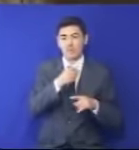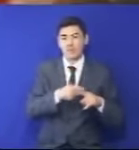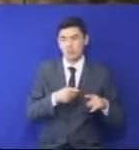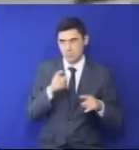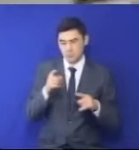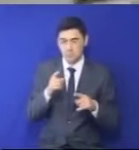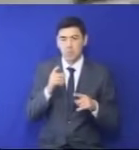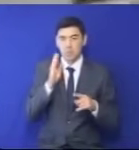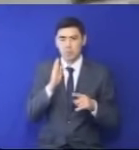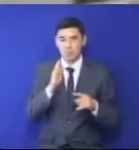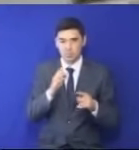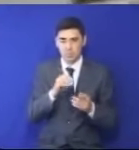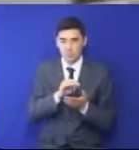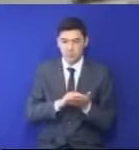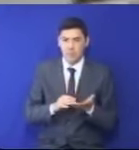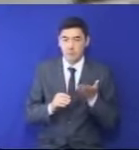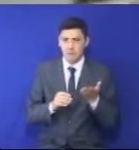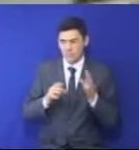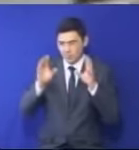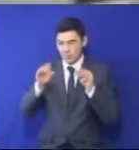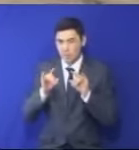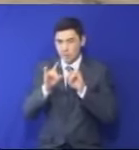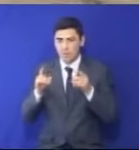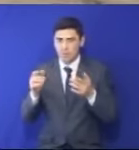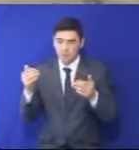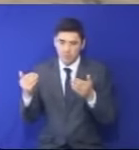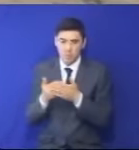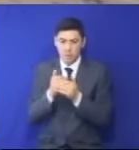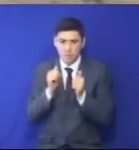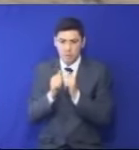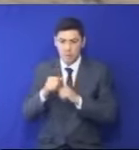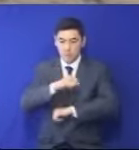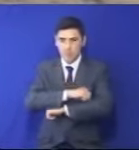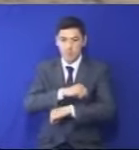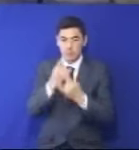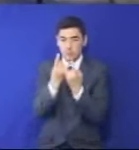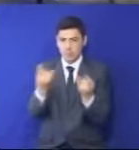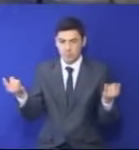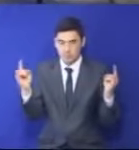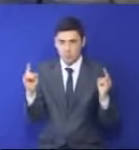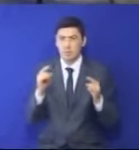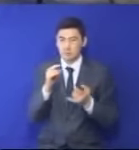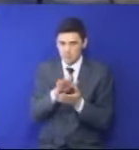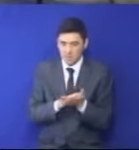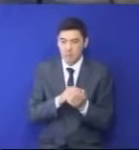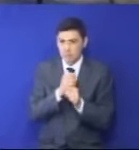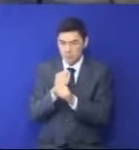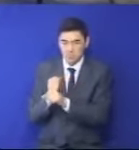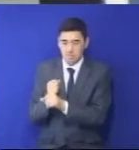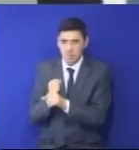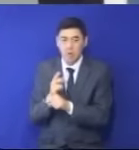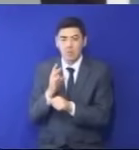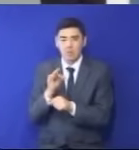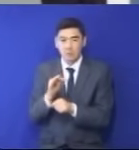Олардың айтуынша жалпы терезелерді ауыстыруымен балкондарды шынылау жұмыстары жүргізілуде. Алайда оның